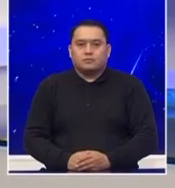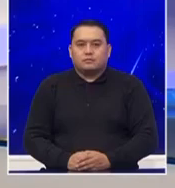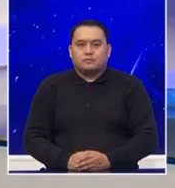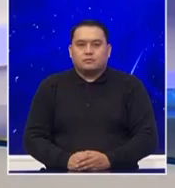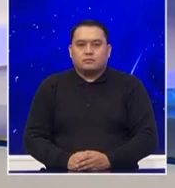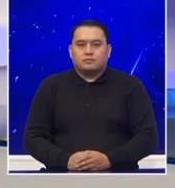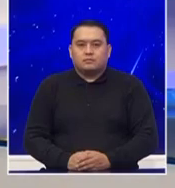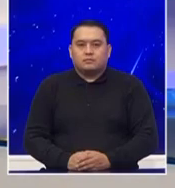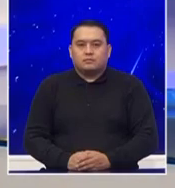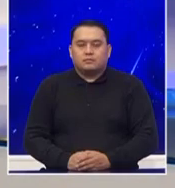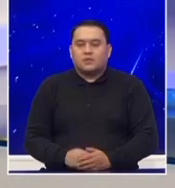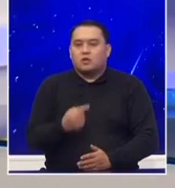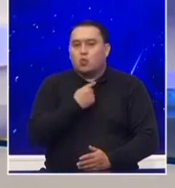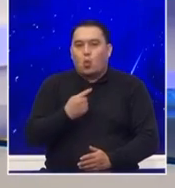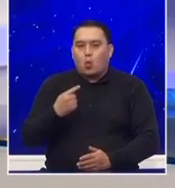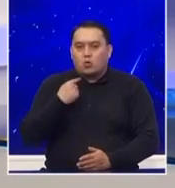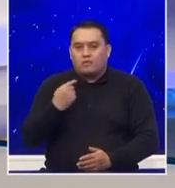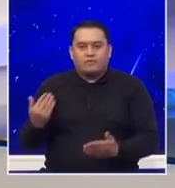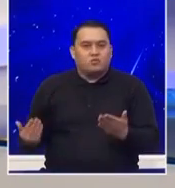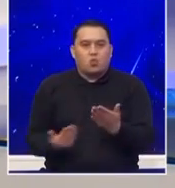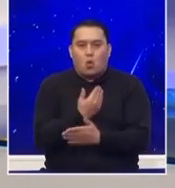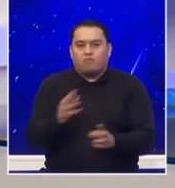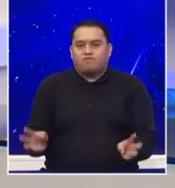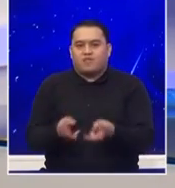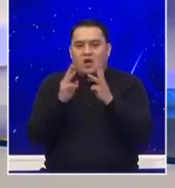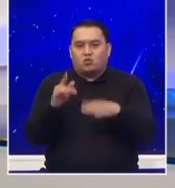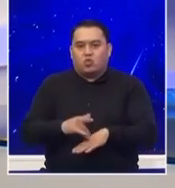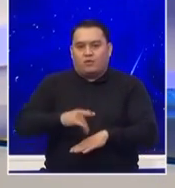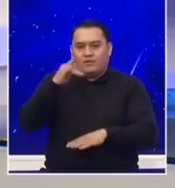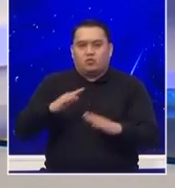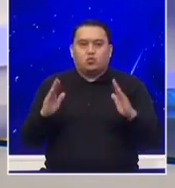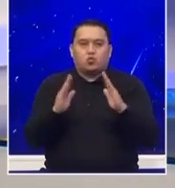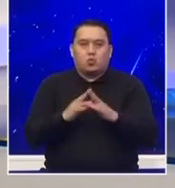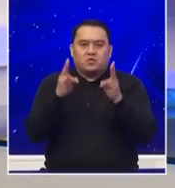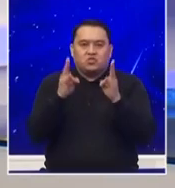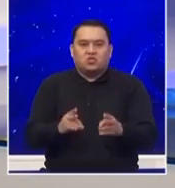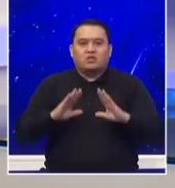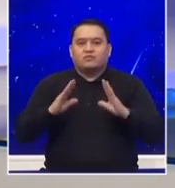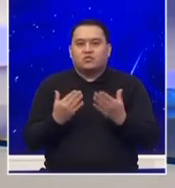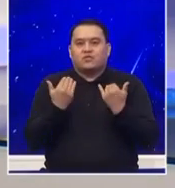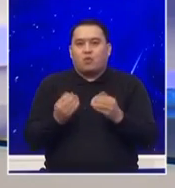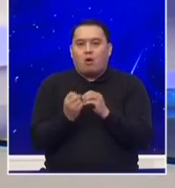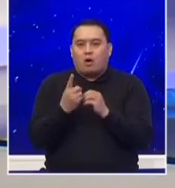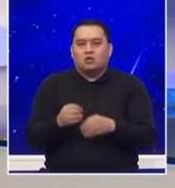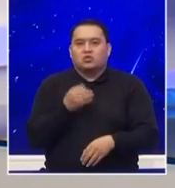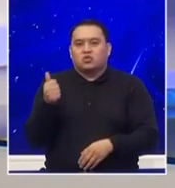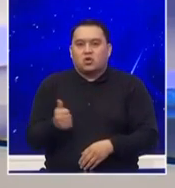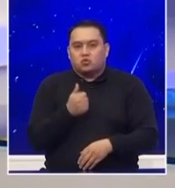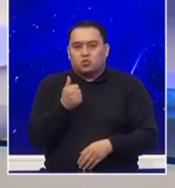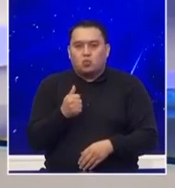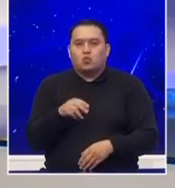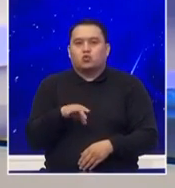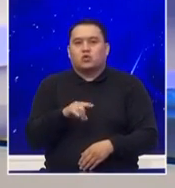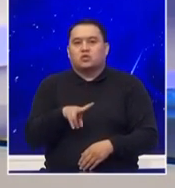Не прошло и недели, как в областном центре вновь произошел пожар в многоквартирном доме. Инцидент имел место сегодня в 11 часов дня в